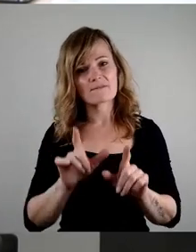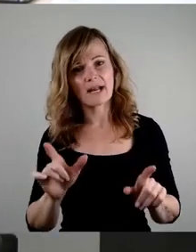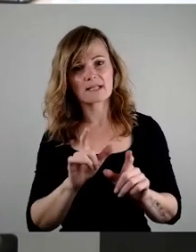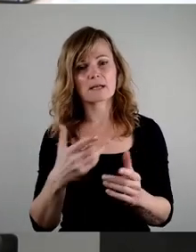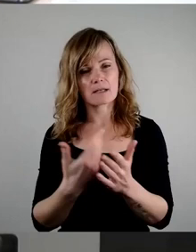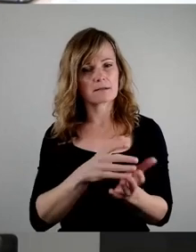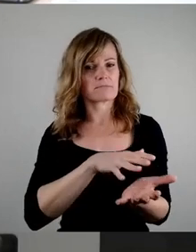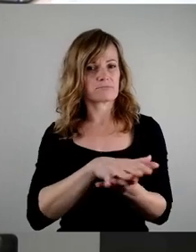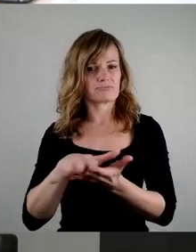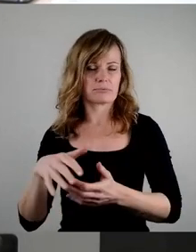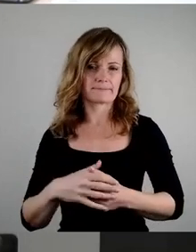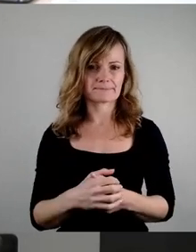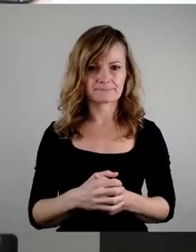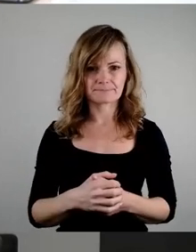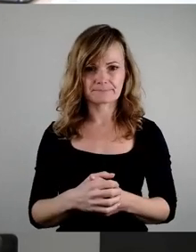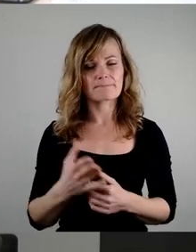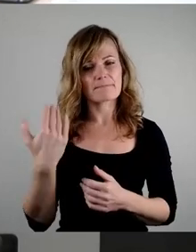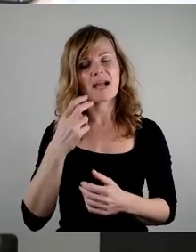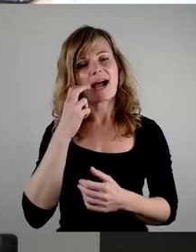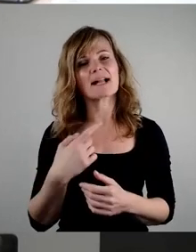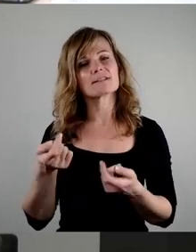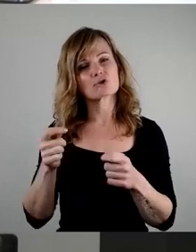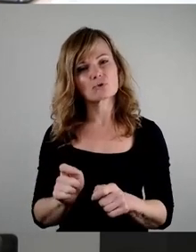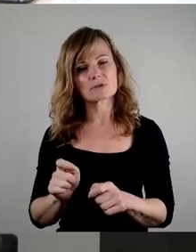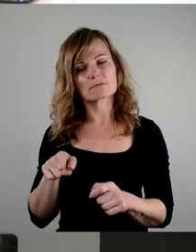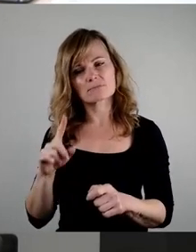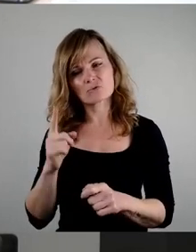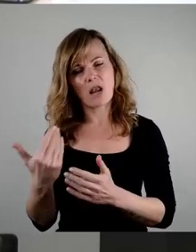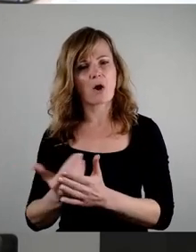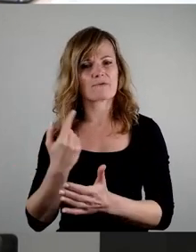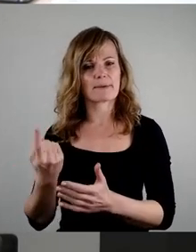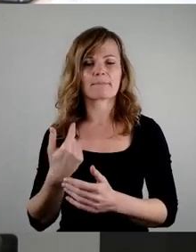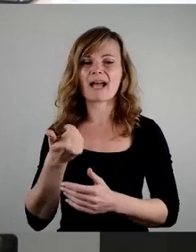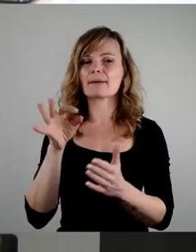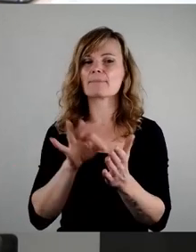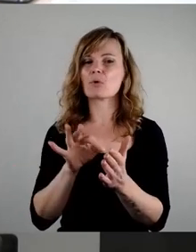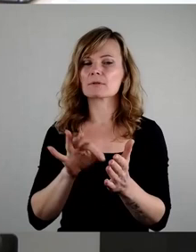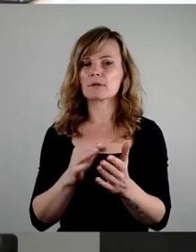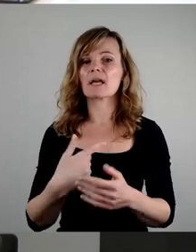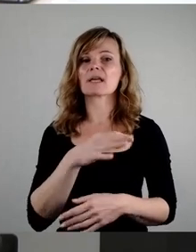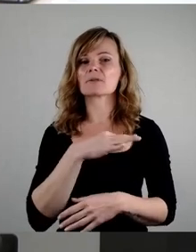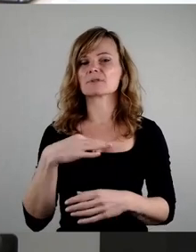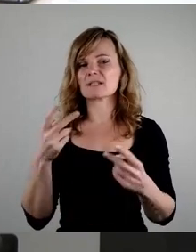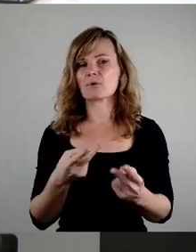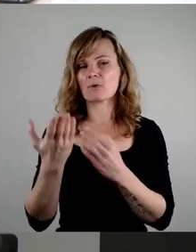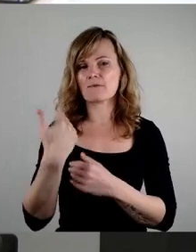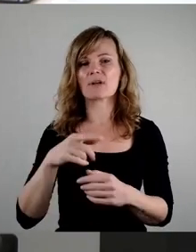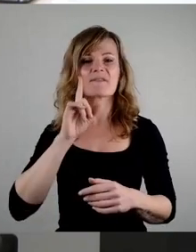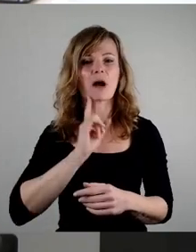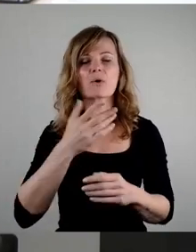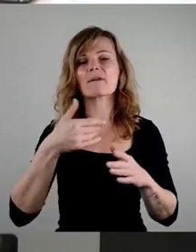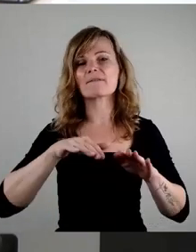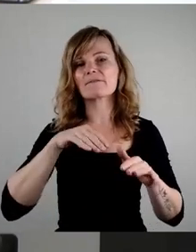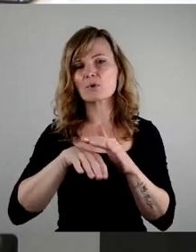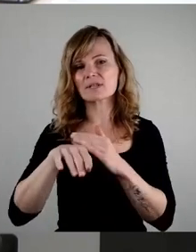Der alte aufzuhebende Beschluss enthält einen Punkt, der die Gesundheitsförderung von geflüchteten Frauen beinhaltet. Diesen Punkt möchten